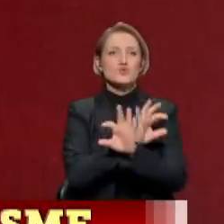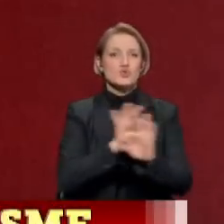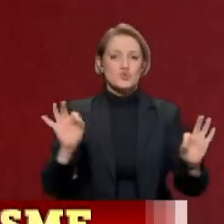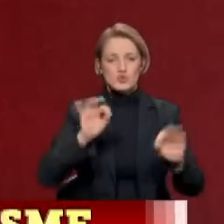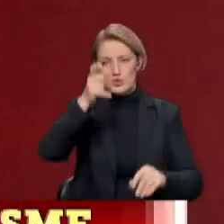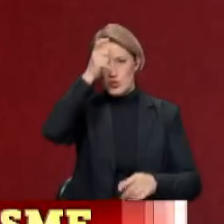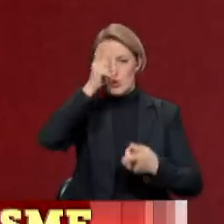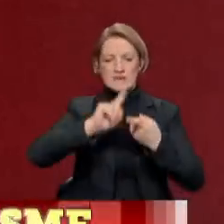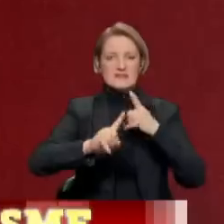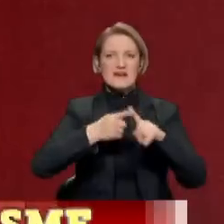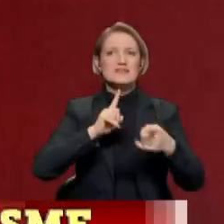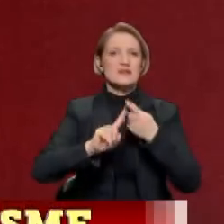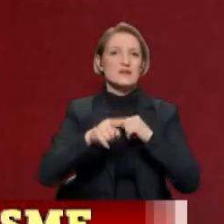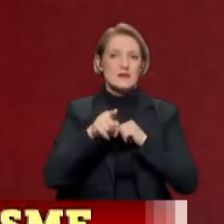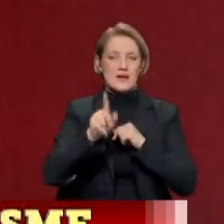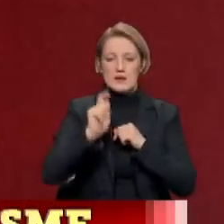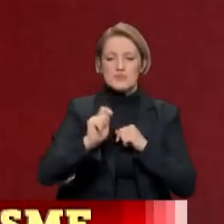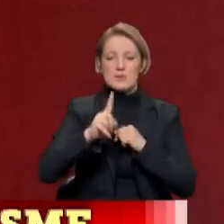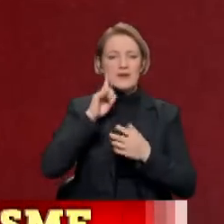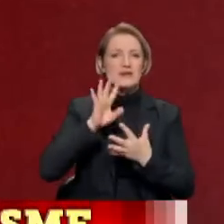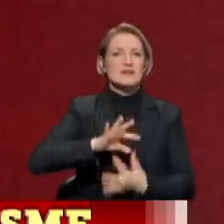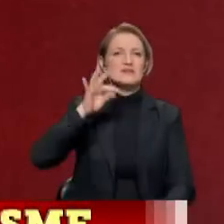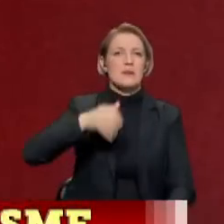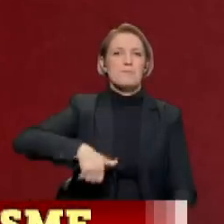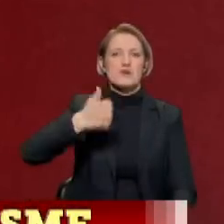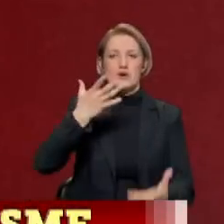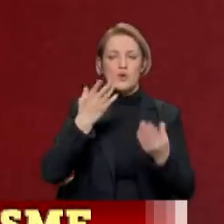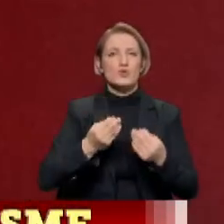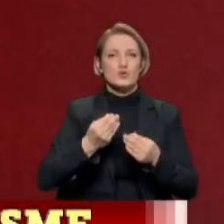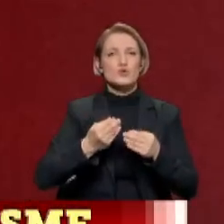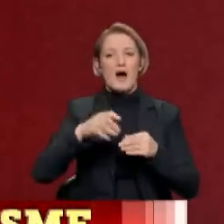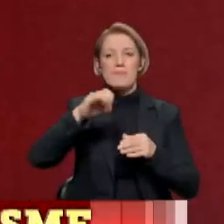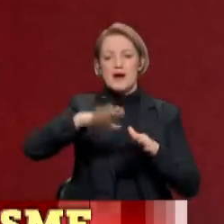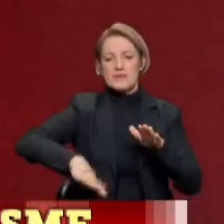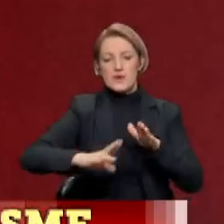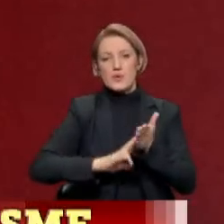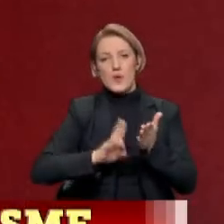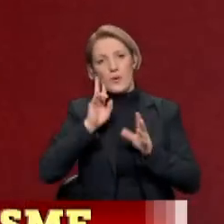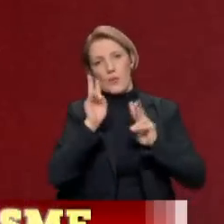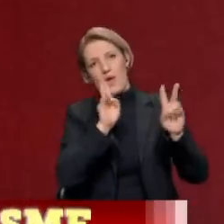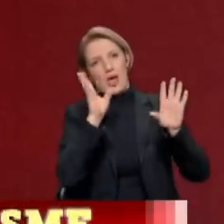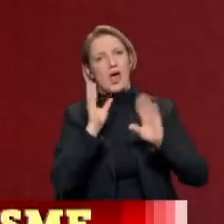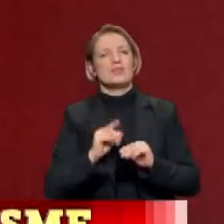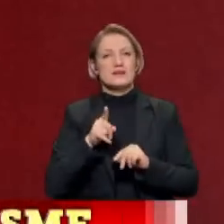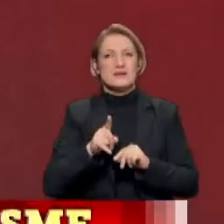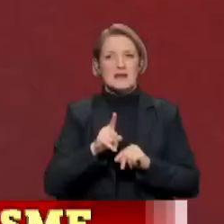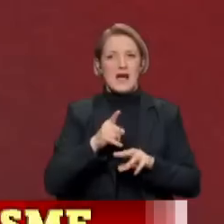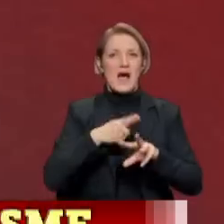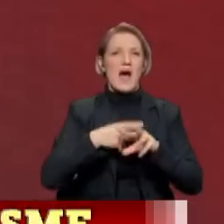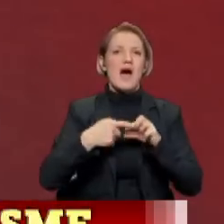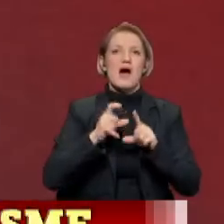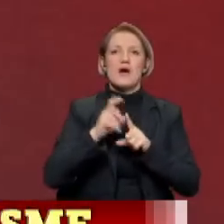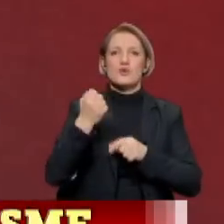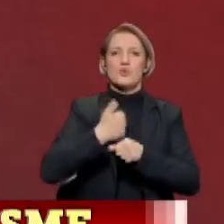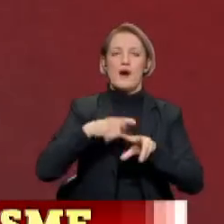sonra Türk siyasetini domine edemeyecek bir insan olduğu, bir lider olduğu tabanı tarafından da artık anlaşılmış oldu. Erdoğan efsanesi bitti.